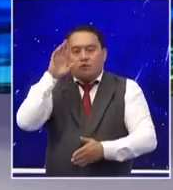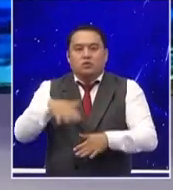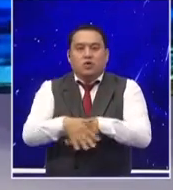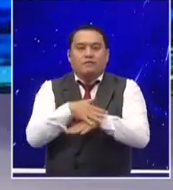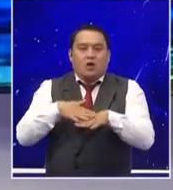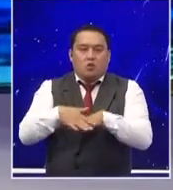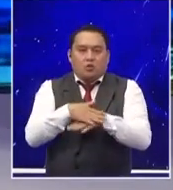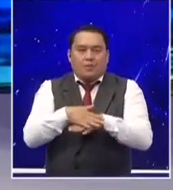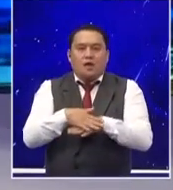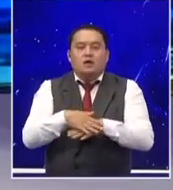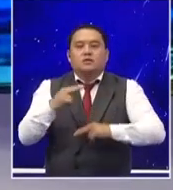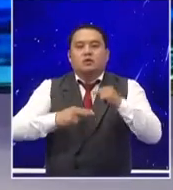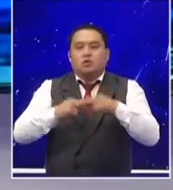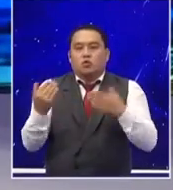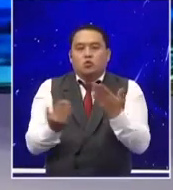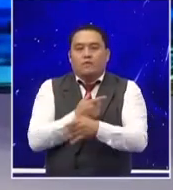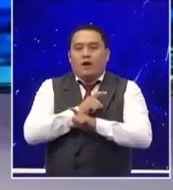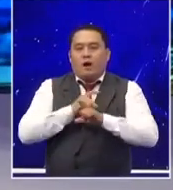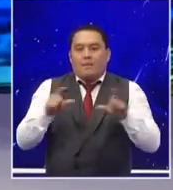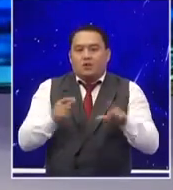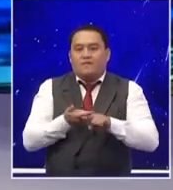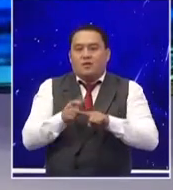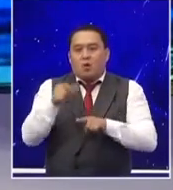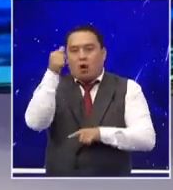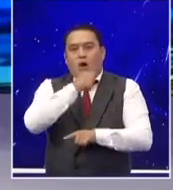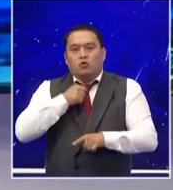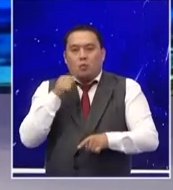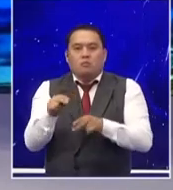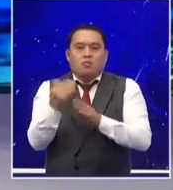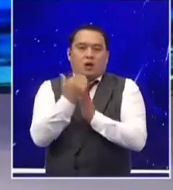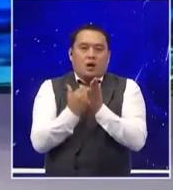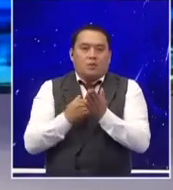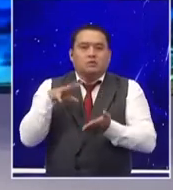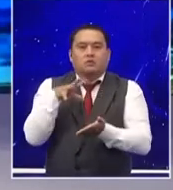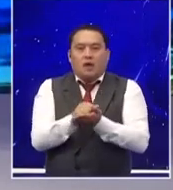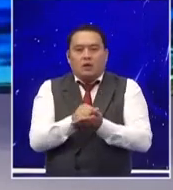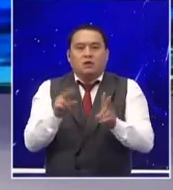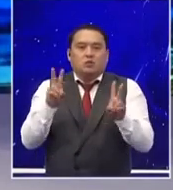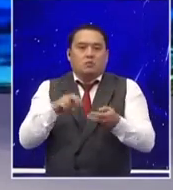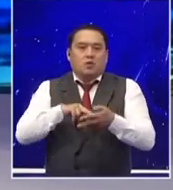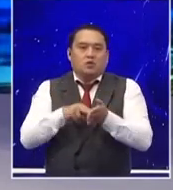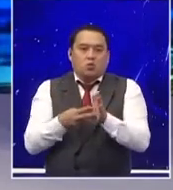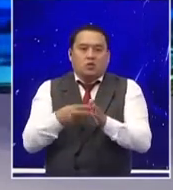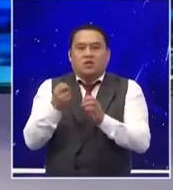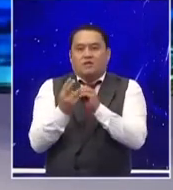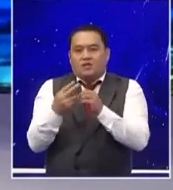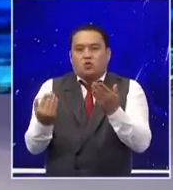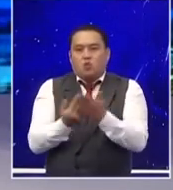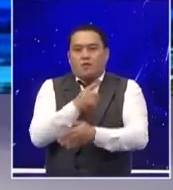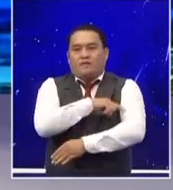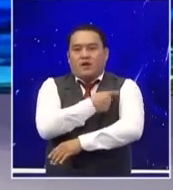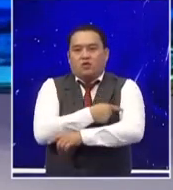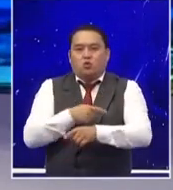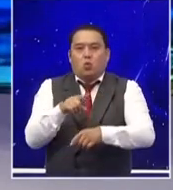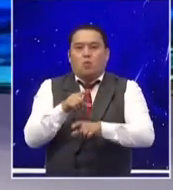в том числе по строительство новых объектов уже в этом году в регионе по программе дорожная карта занятости планируется вот 12 врачебных